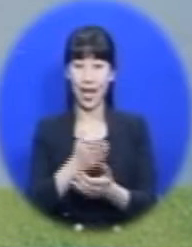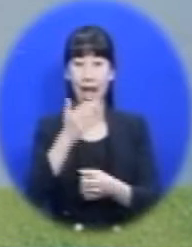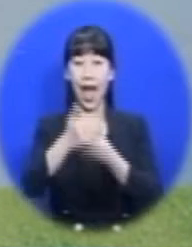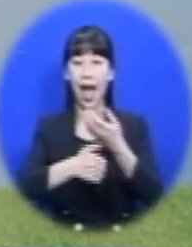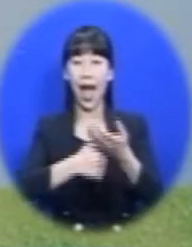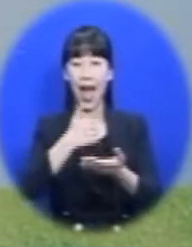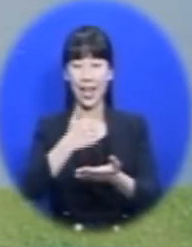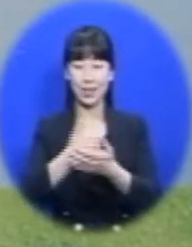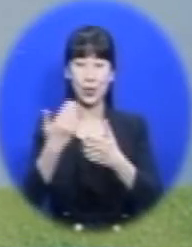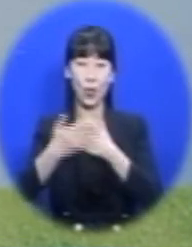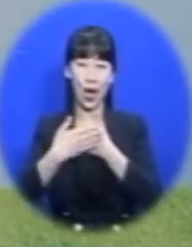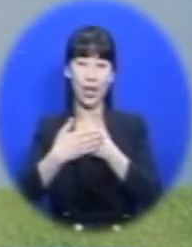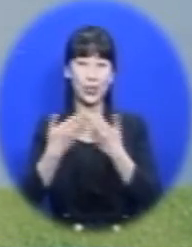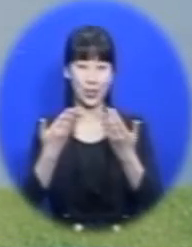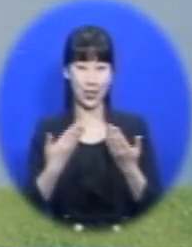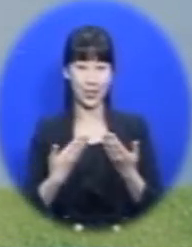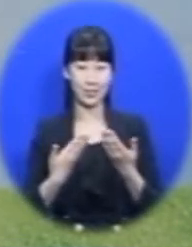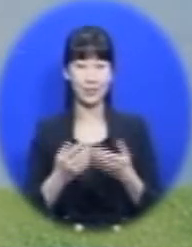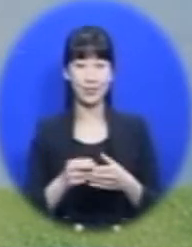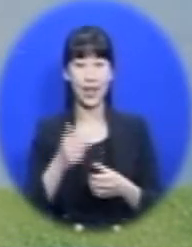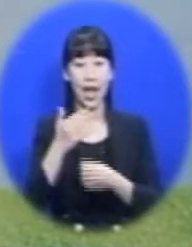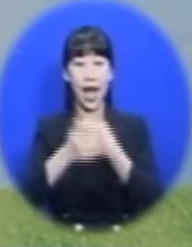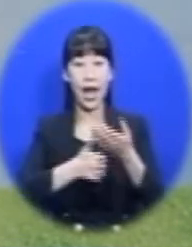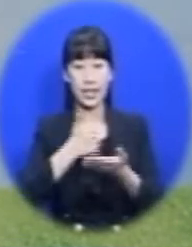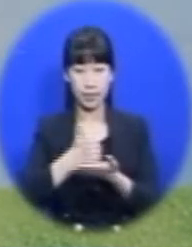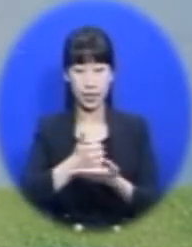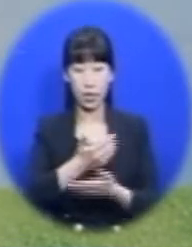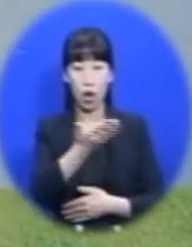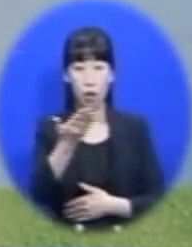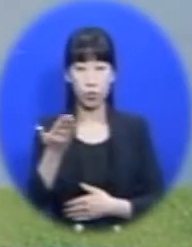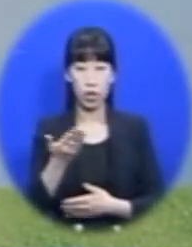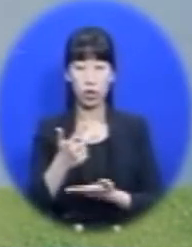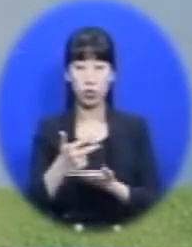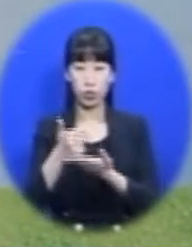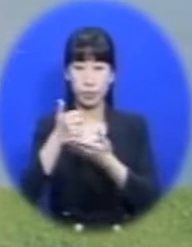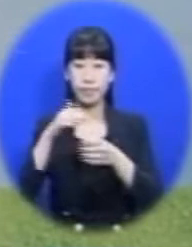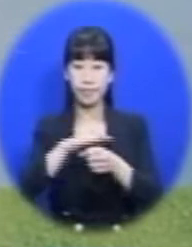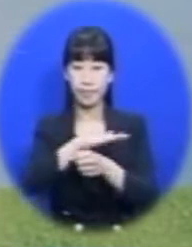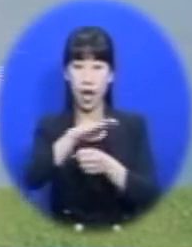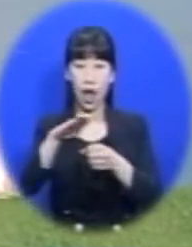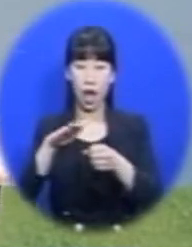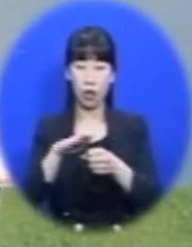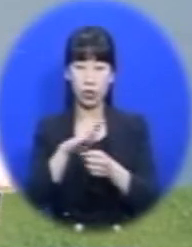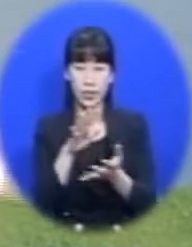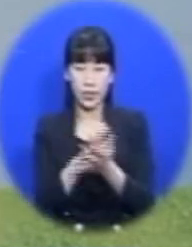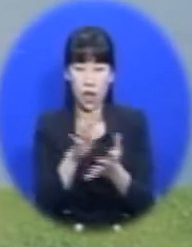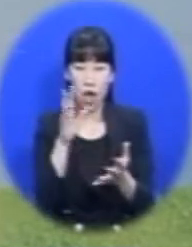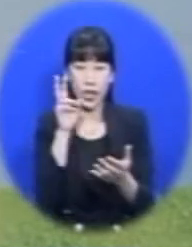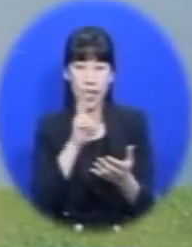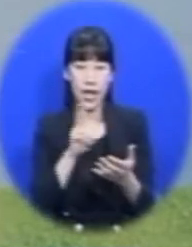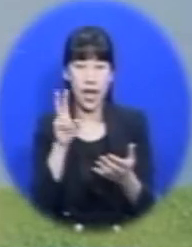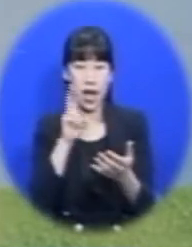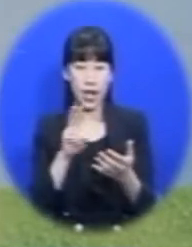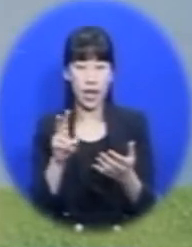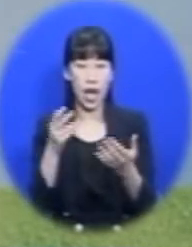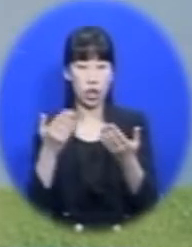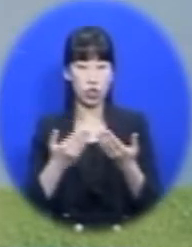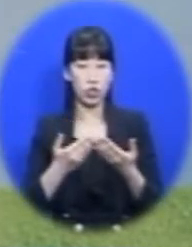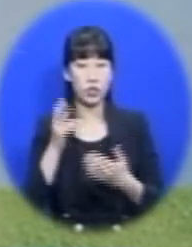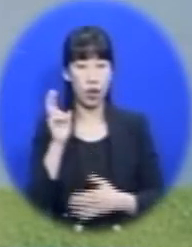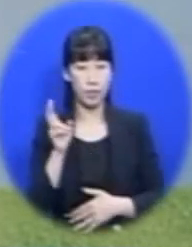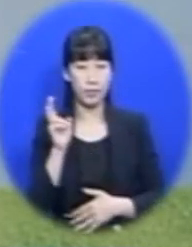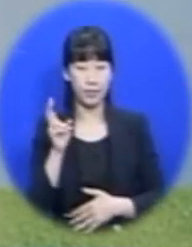해주실 것이기 때문에. 하나님이 여러분에게 주님을 사랑하고 하나님을 뜨겁게 찬양하게 해주실 겁니다.